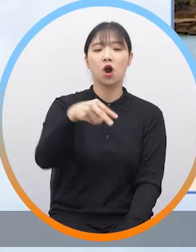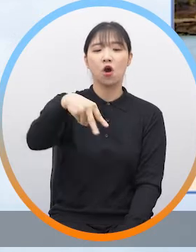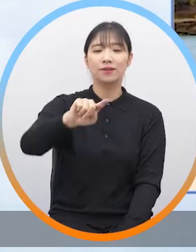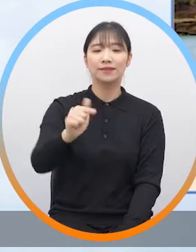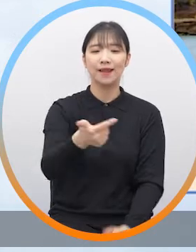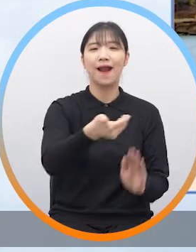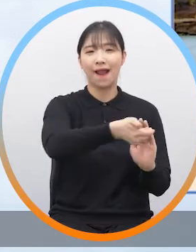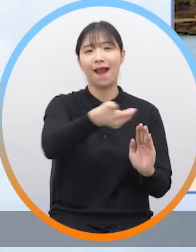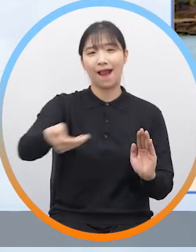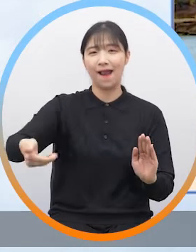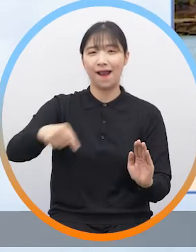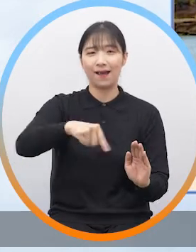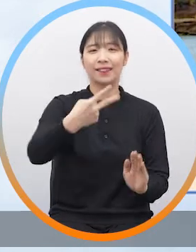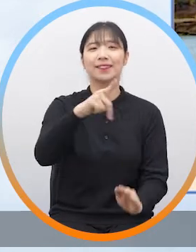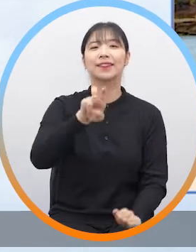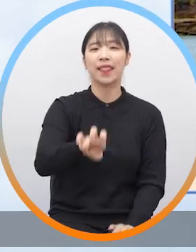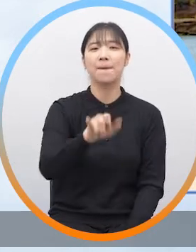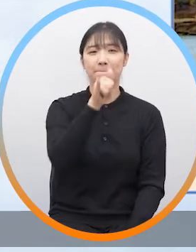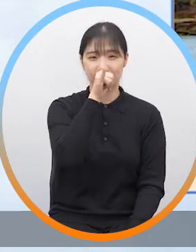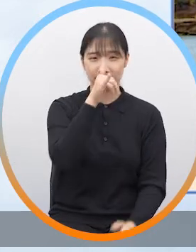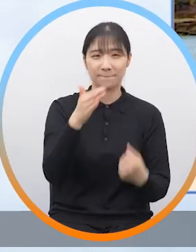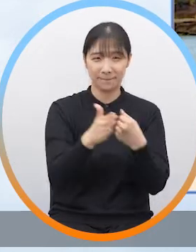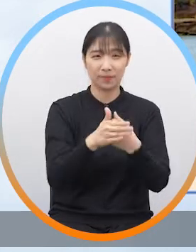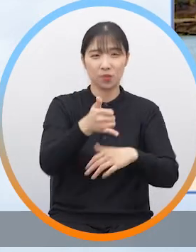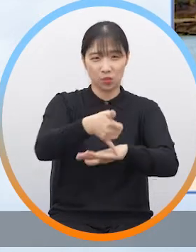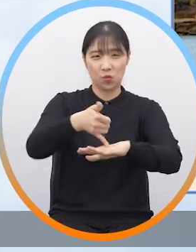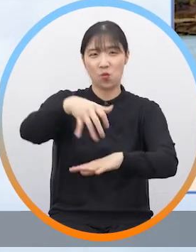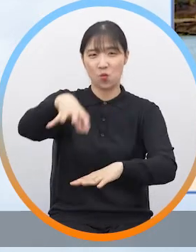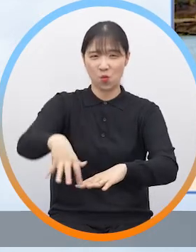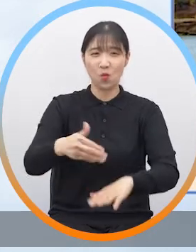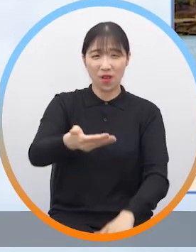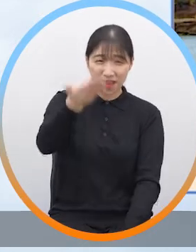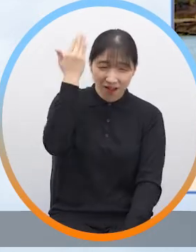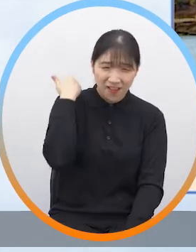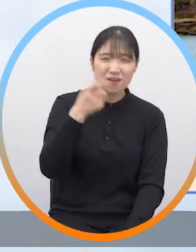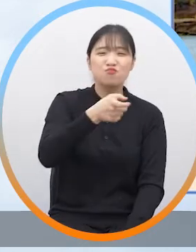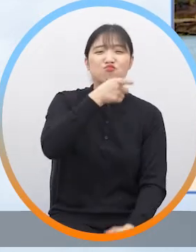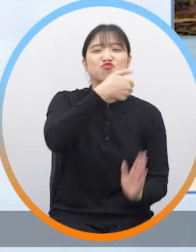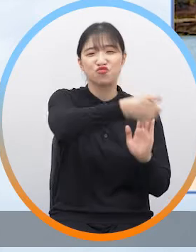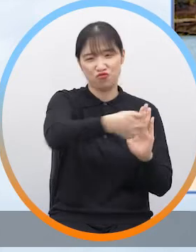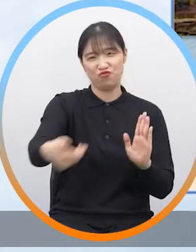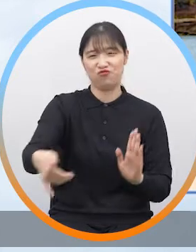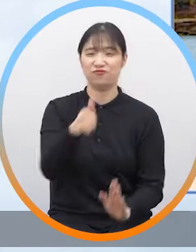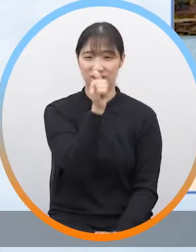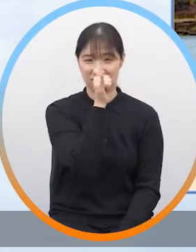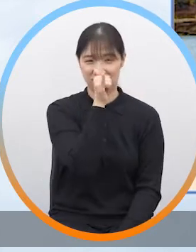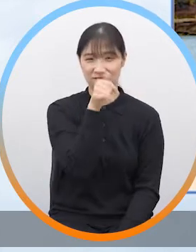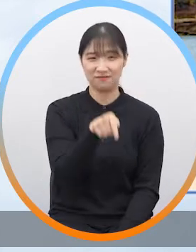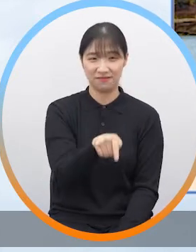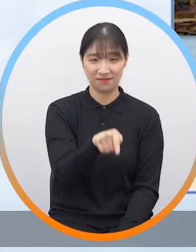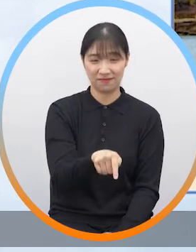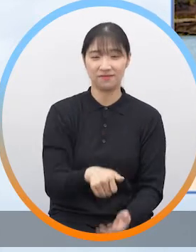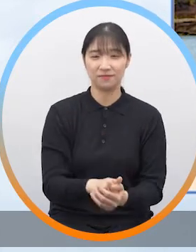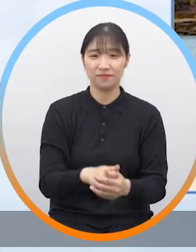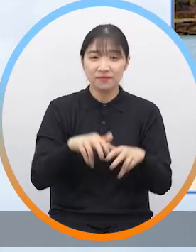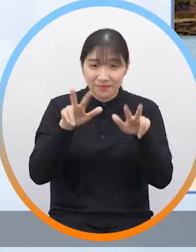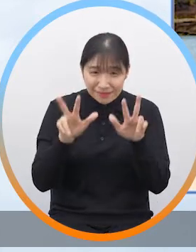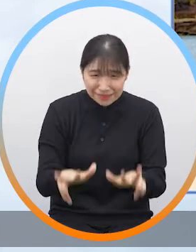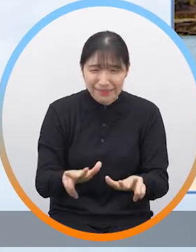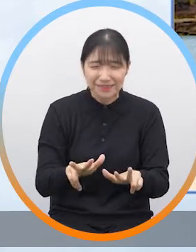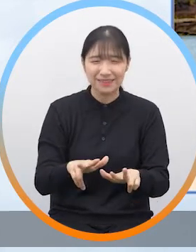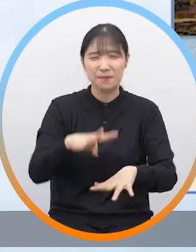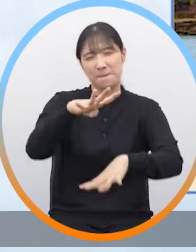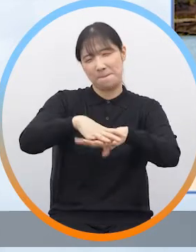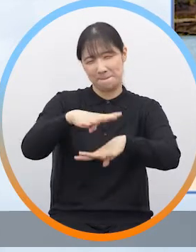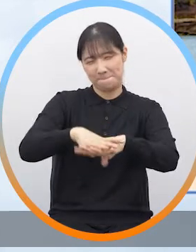영산강 하구원댐이 만들어져 가지고 곳곳이 농주화가 됐습니다. 그럼 예전에는 물줄기가 있었어요. 영산강의 지류죠.